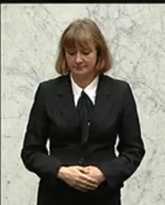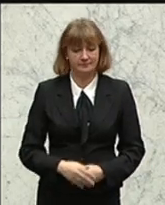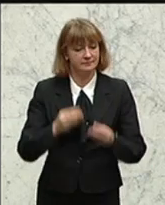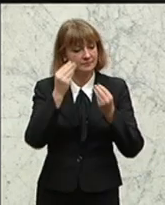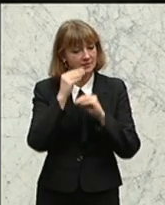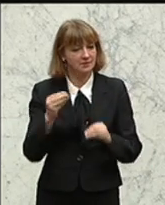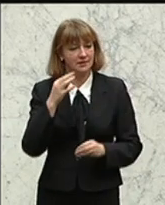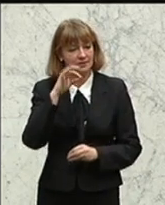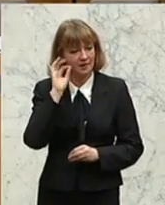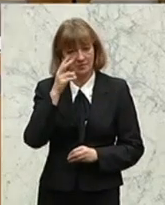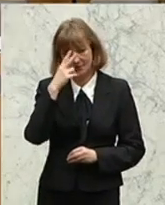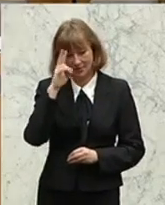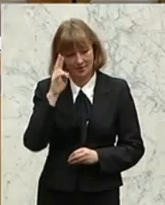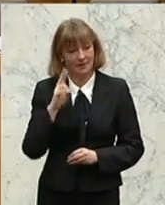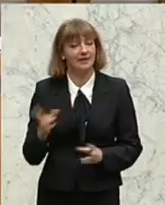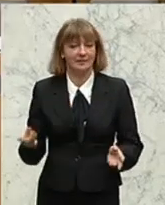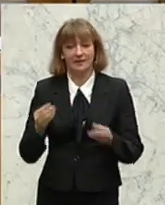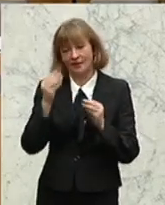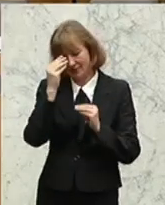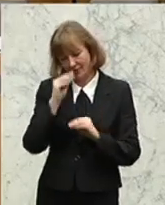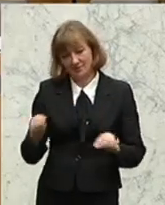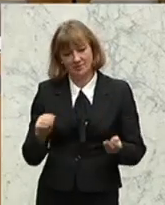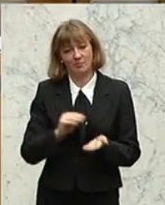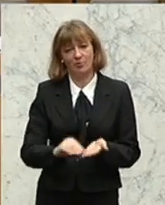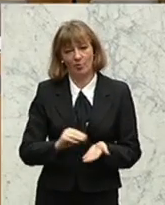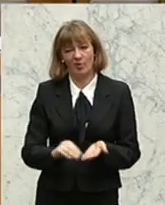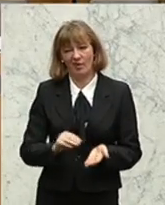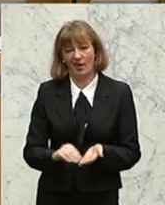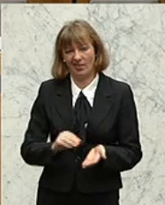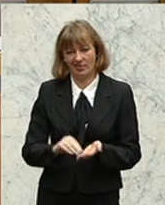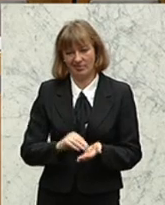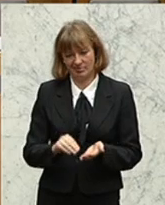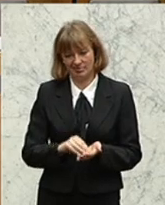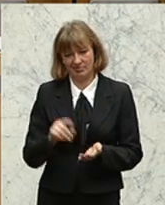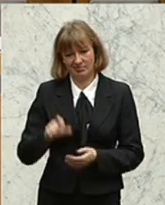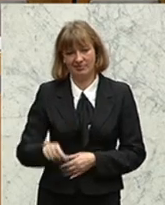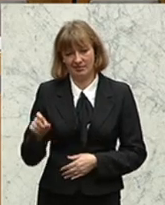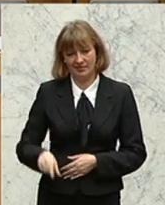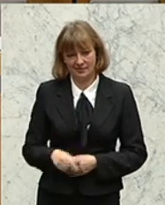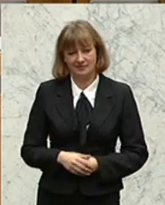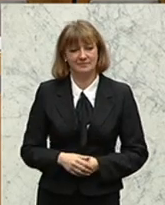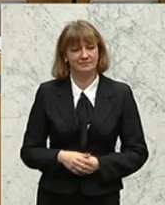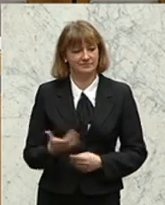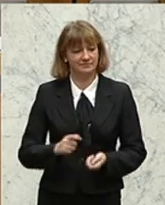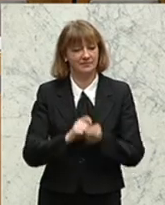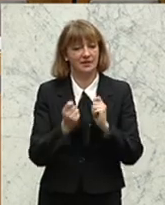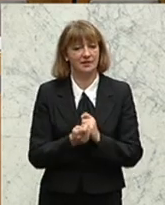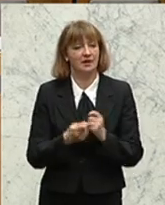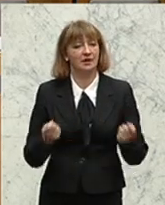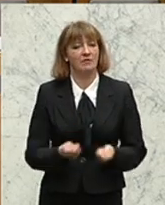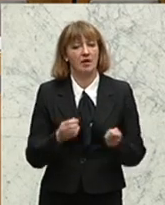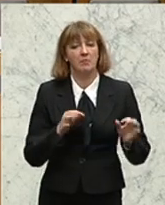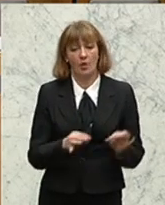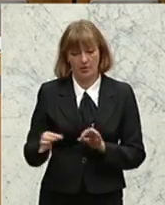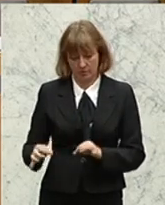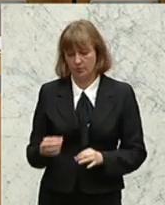geschätzte Damen geschätzte Herren geschätzte bürokratinnen geschätzte Bürokraten wir werden dem vorliegenden Änderungen bei der Gewerbeordnung